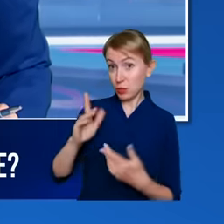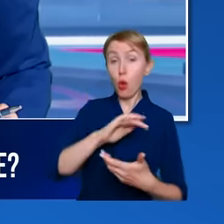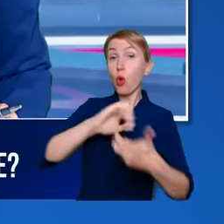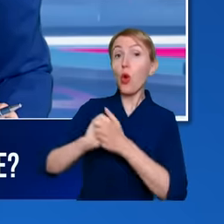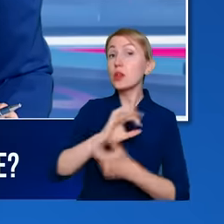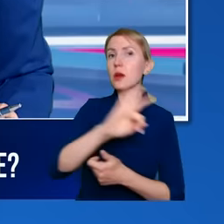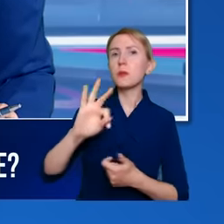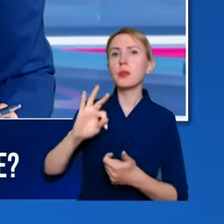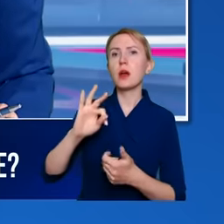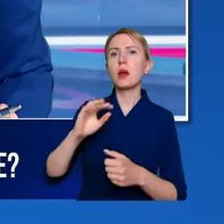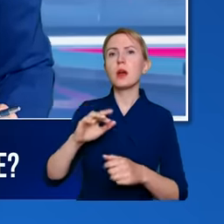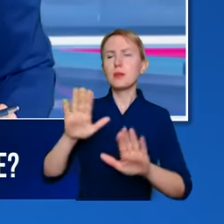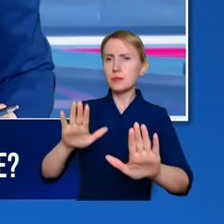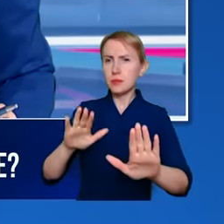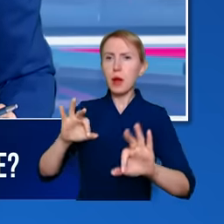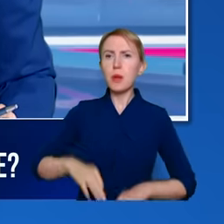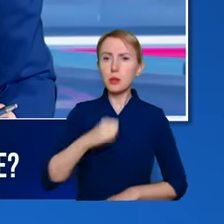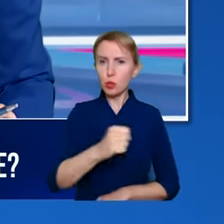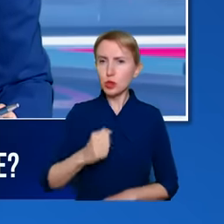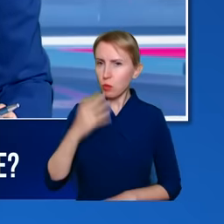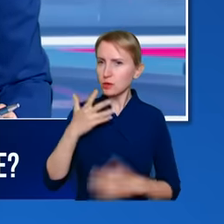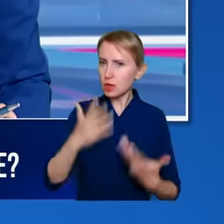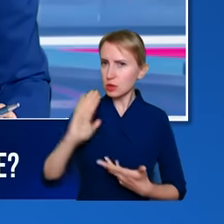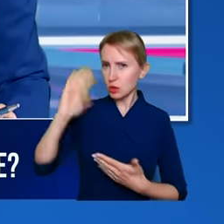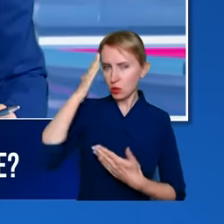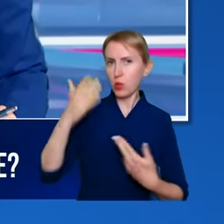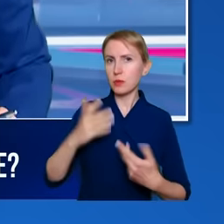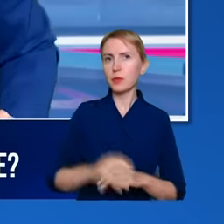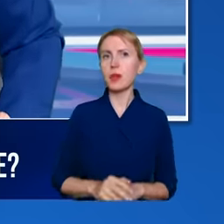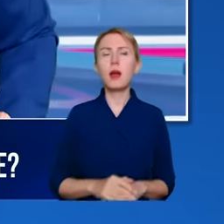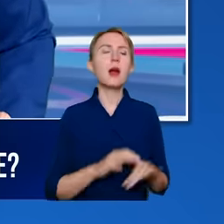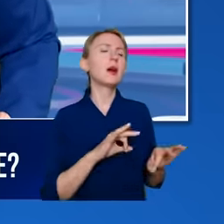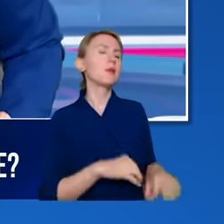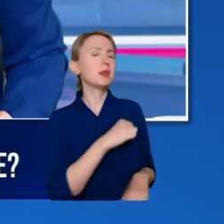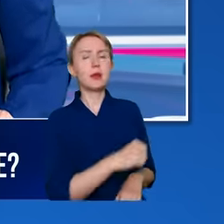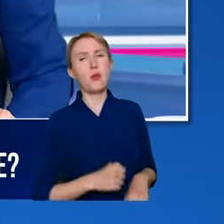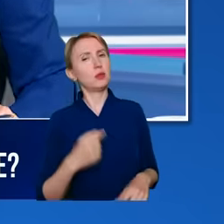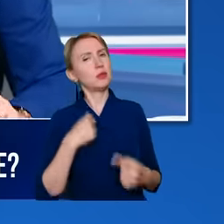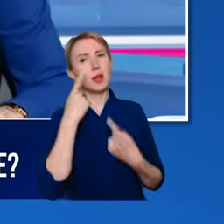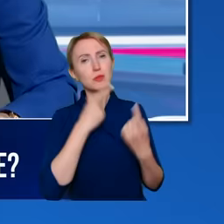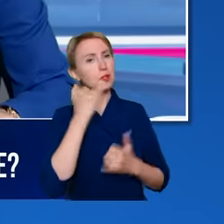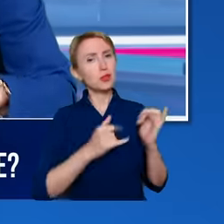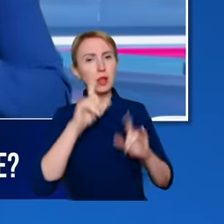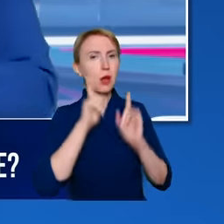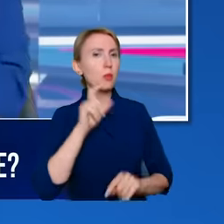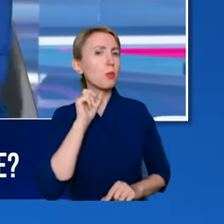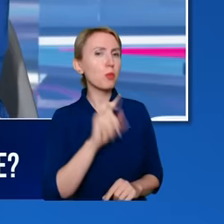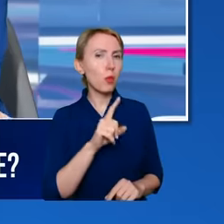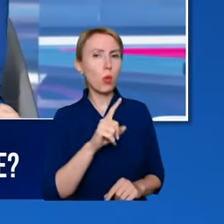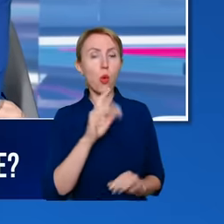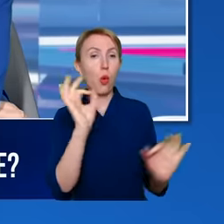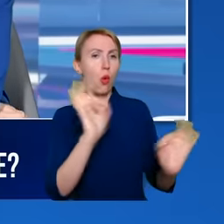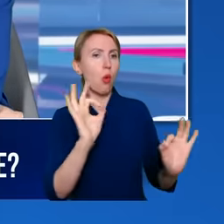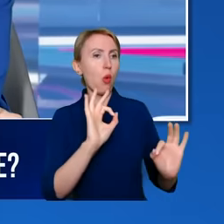pani pójdzie do kolegi Budki. Pani poseł mówiła, że chciałaby się zapoznać. Ale chce chcieć, ale może to spowodować. Ja myślę, że jeżeli tam rzeczywiście są takie przerażające